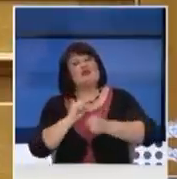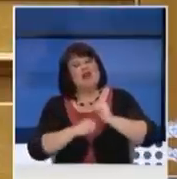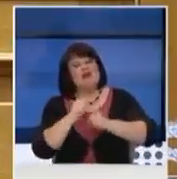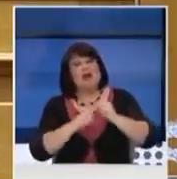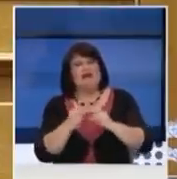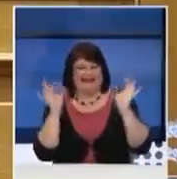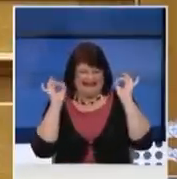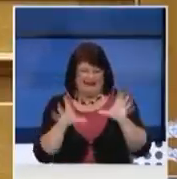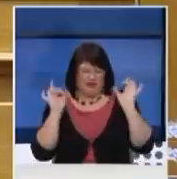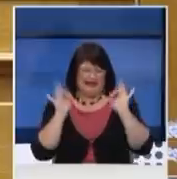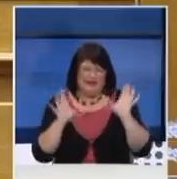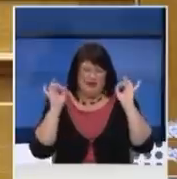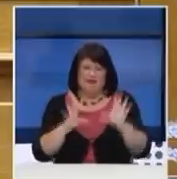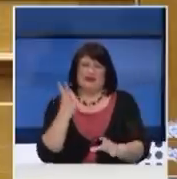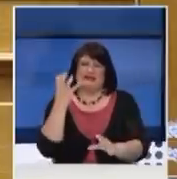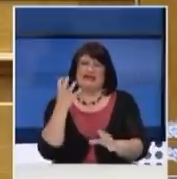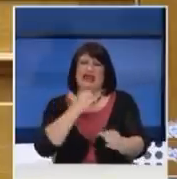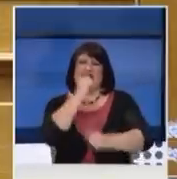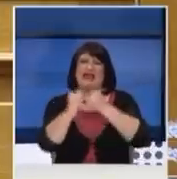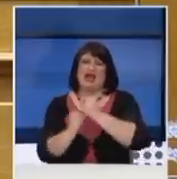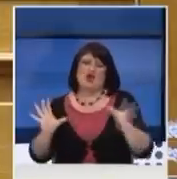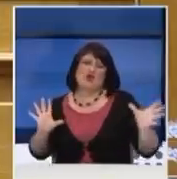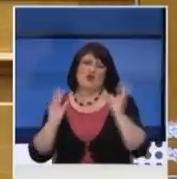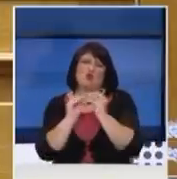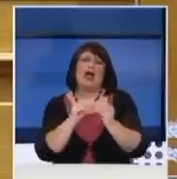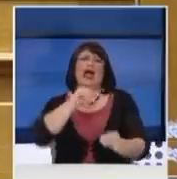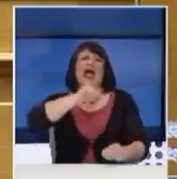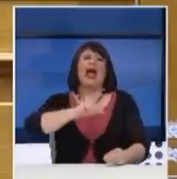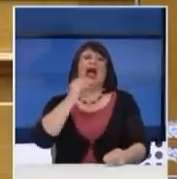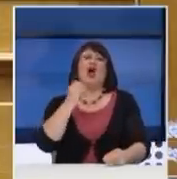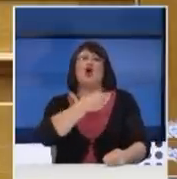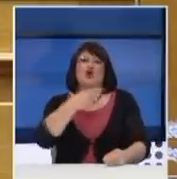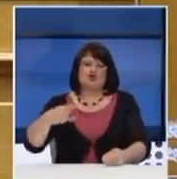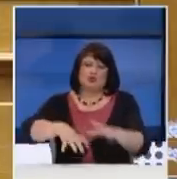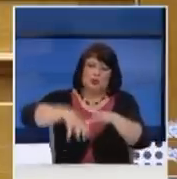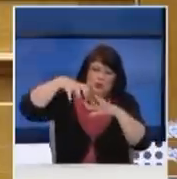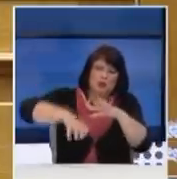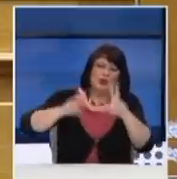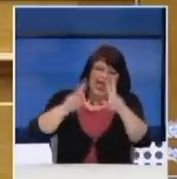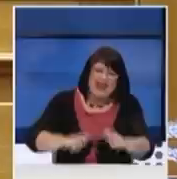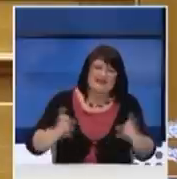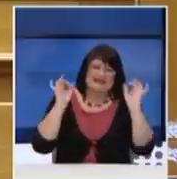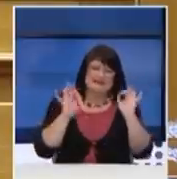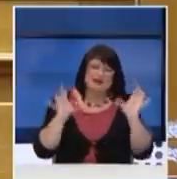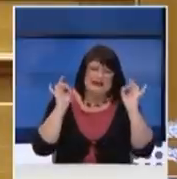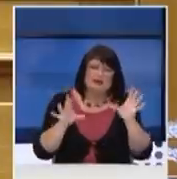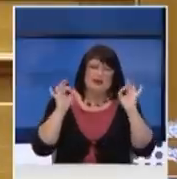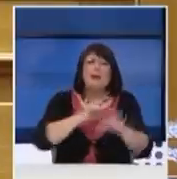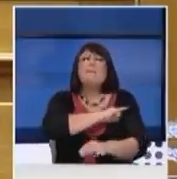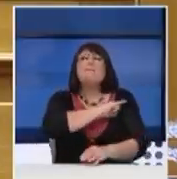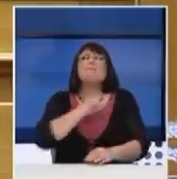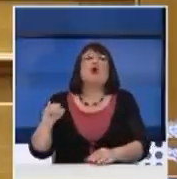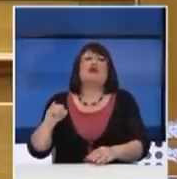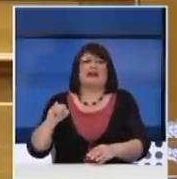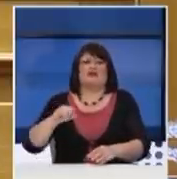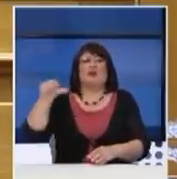όλα. Τίποτα δεν κάνανε. Επί 40 χρόνια ούτε ΑΟΣ κάνανε, ούτε εξορίξεις κάνανε, ούτε έρευνες κάνανε, ούτε ποτέ μα ποτέ ασχολήθηκαν με